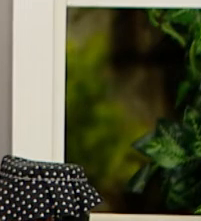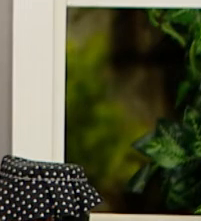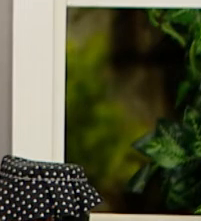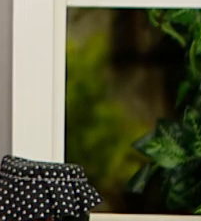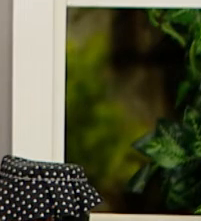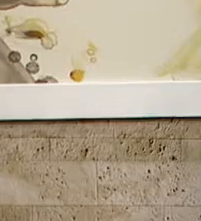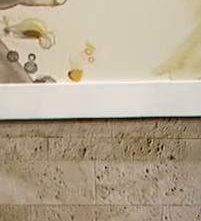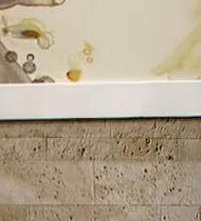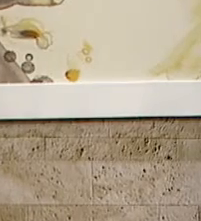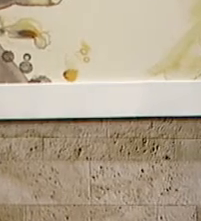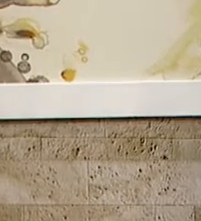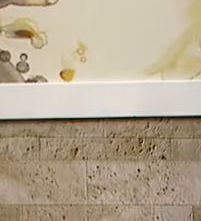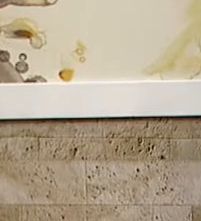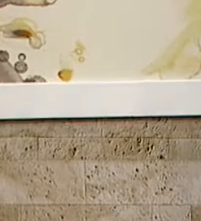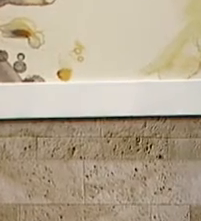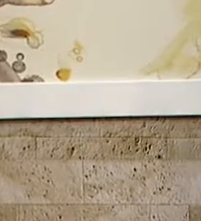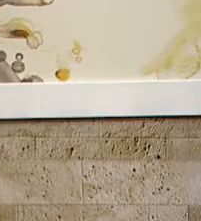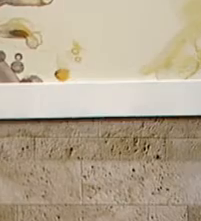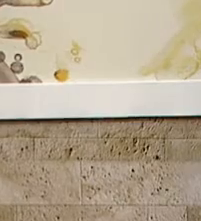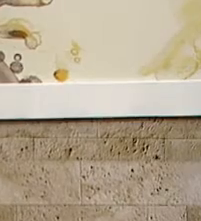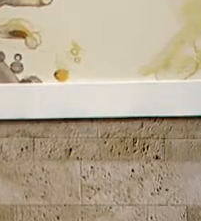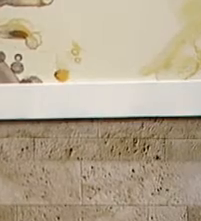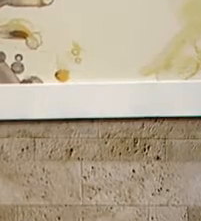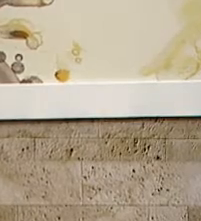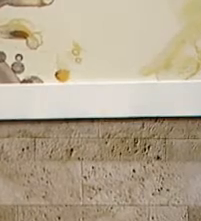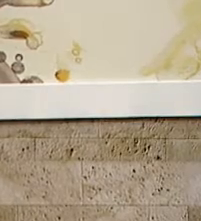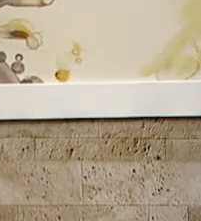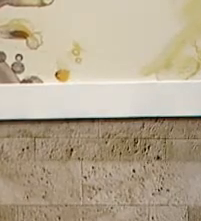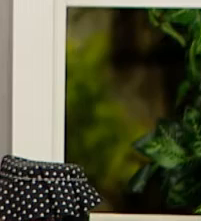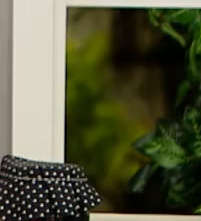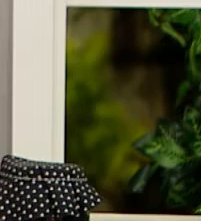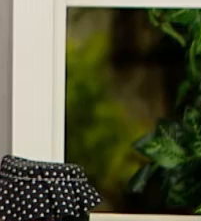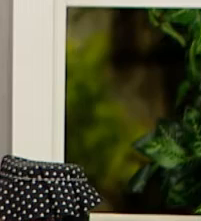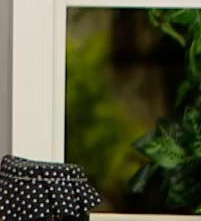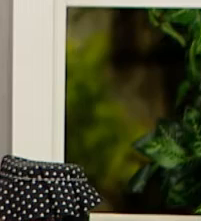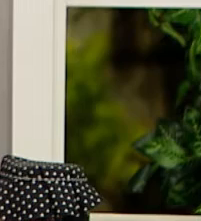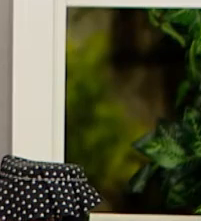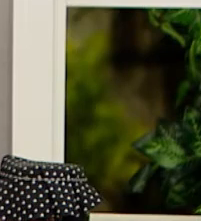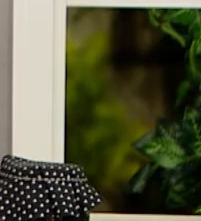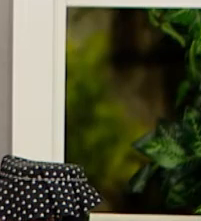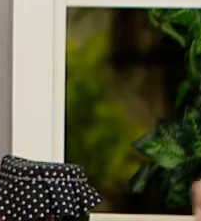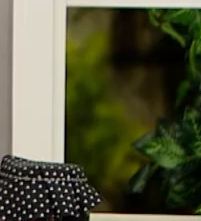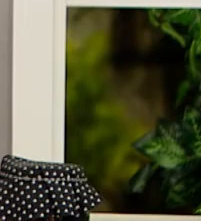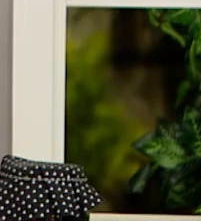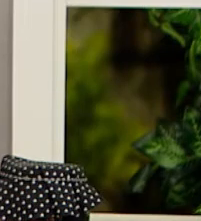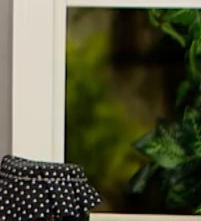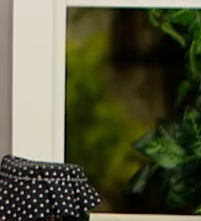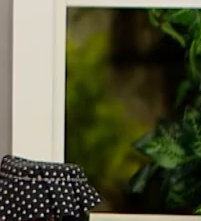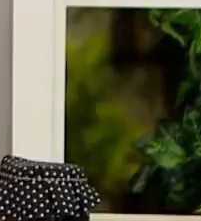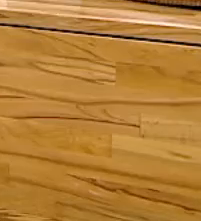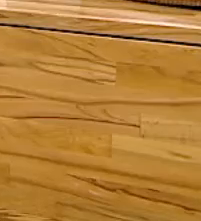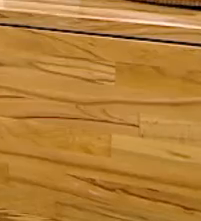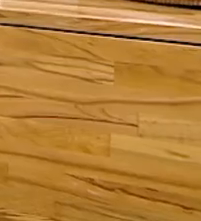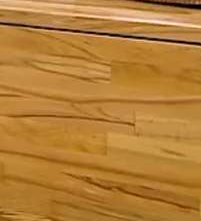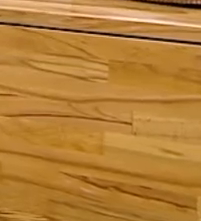nasıl temizleyebilirim? Evet, nasıl olacak? Alternatifi yok diye düşünüyoruz. Evet. Ya da mesela kokmadan... Hatta olmaz gibi dün temizlik